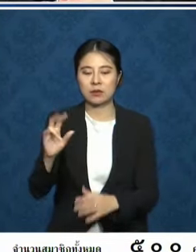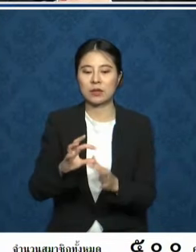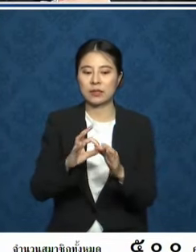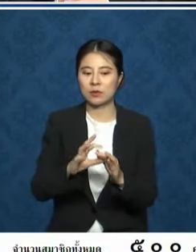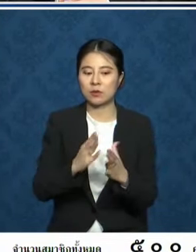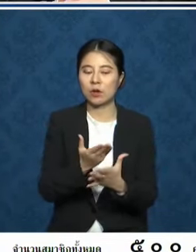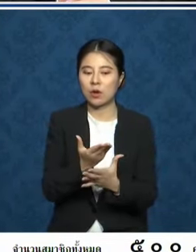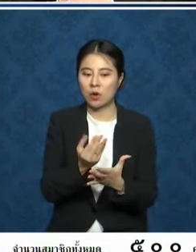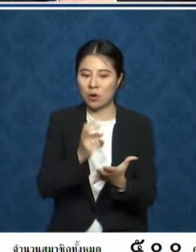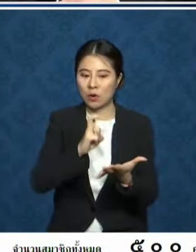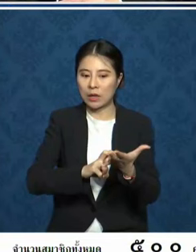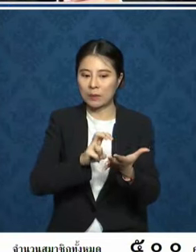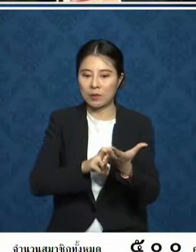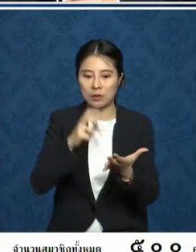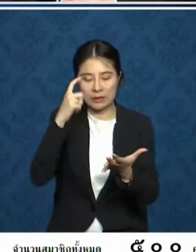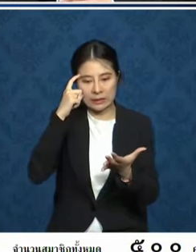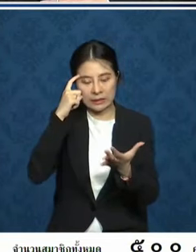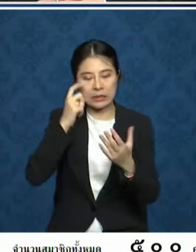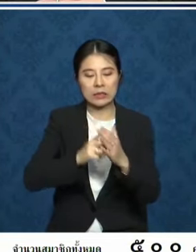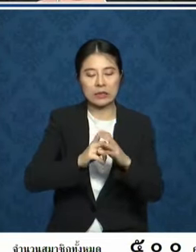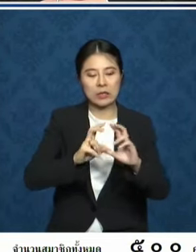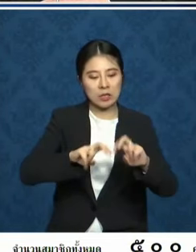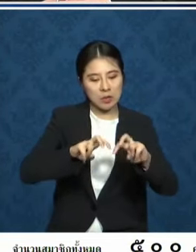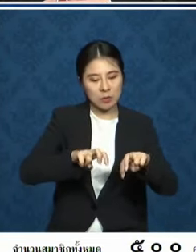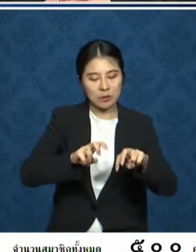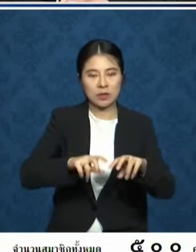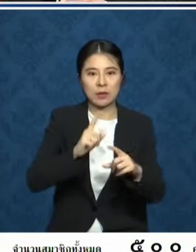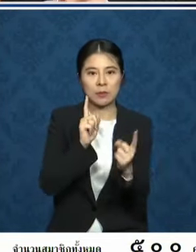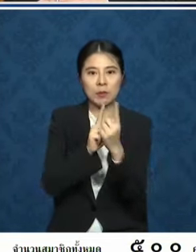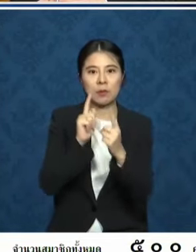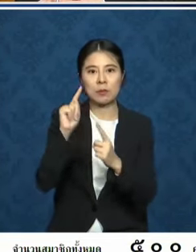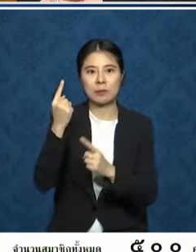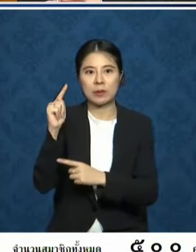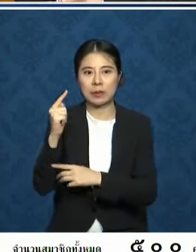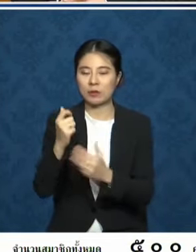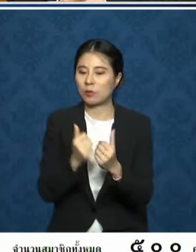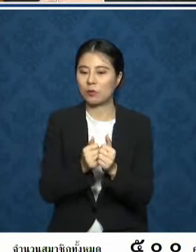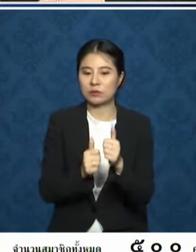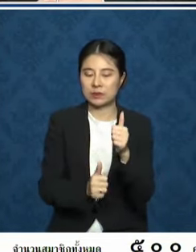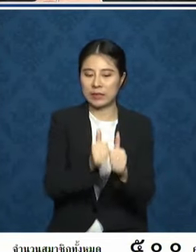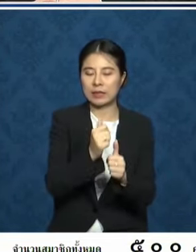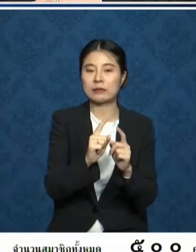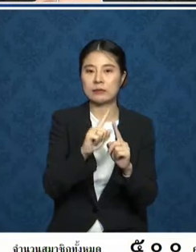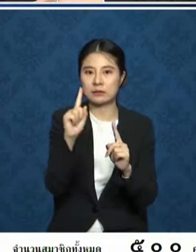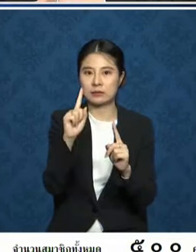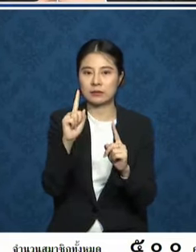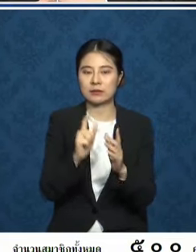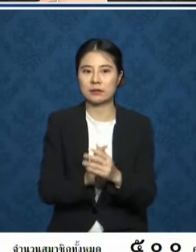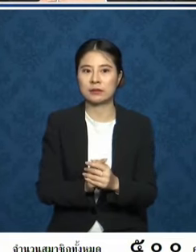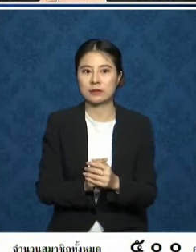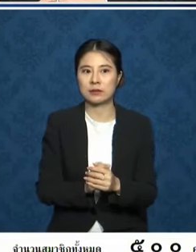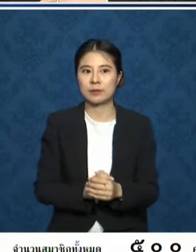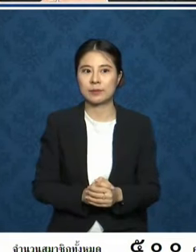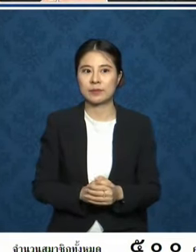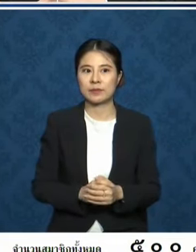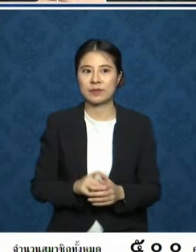วาจะเป็สิธิบัิ อันนุศิทธิบัติอยู่ที่ 395 คำขอเยอะเปอัดบที่ 1 ของประเทศนอกจากนั้นก็เอาความรไป